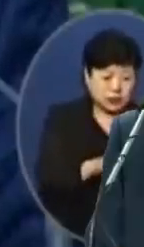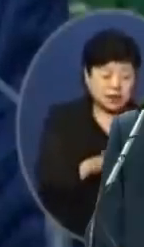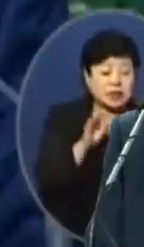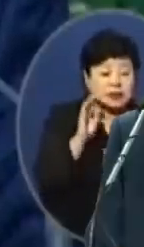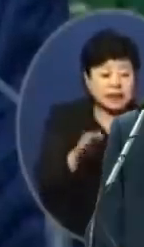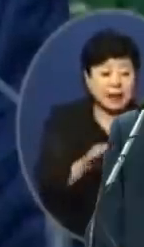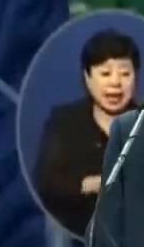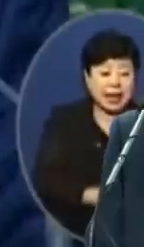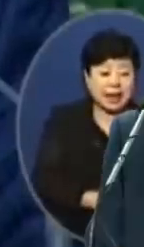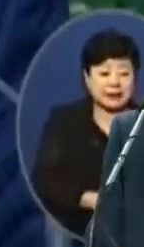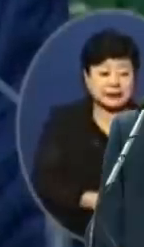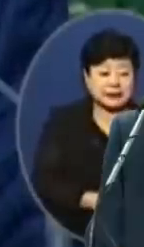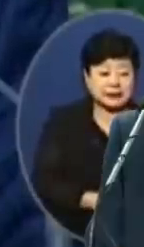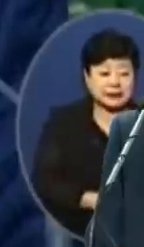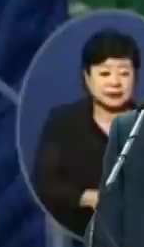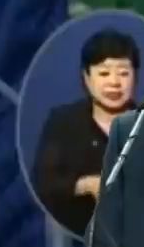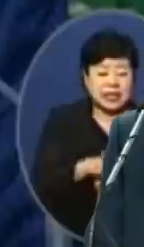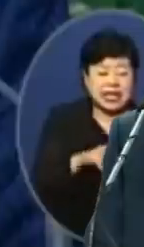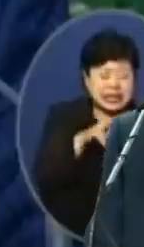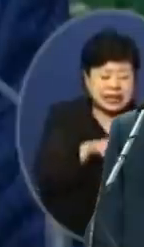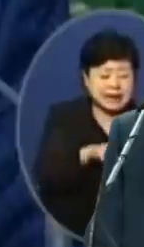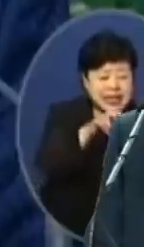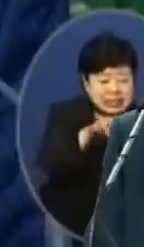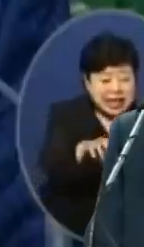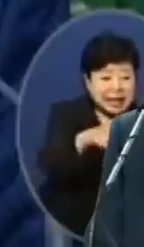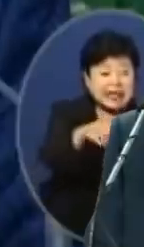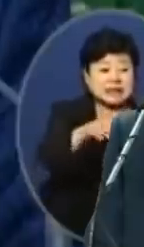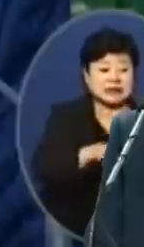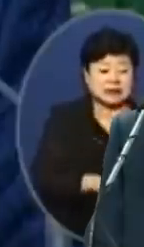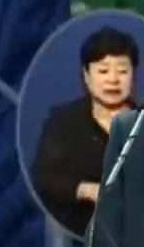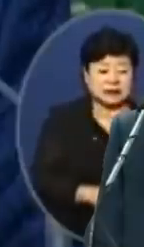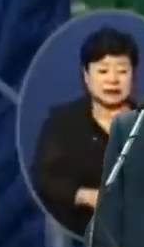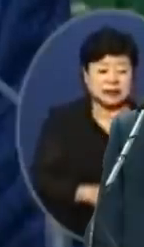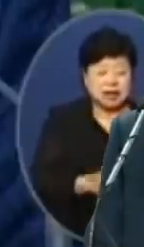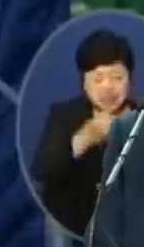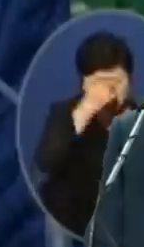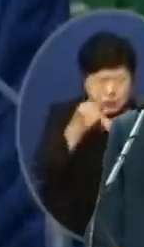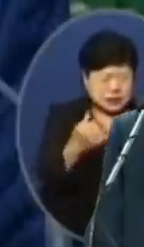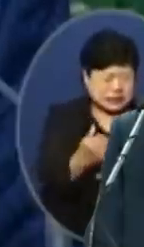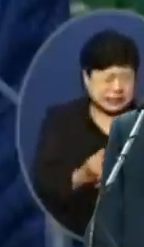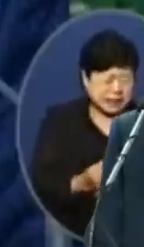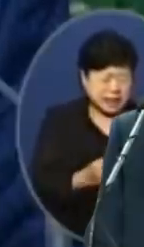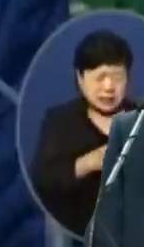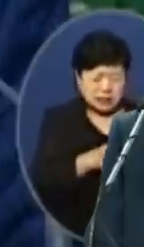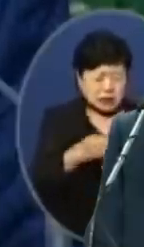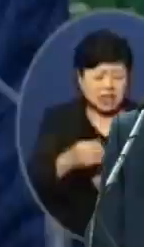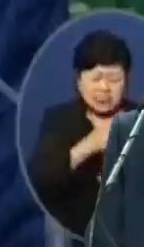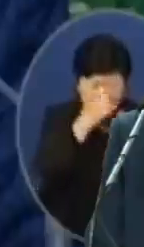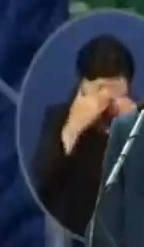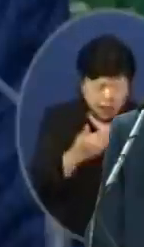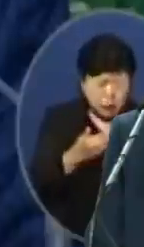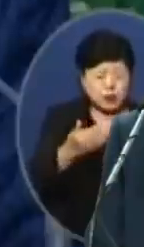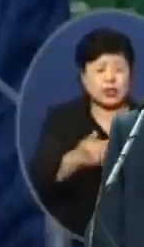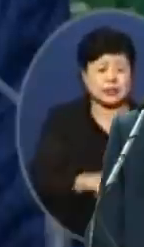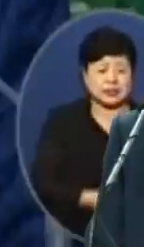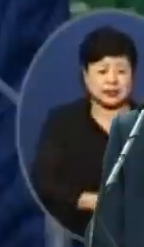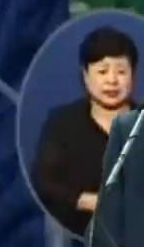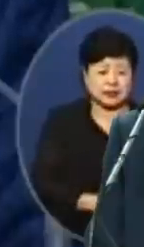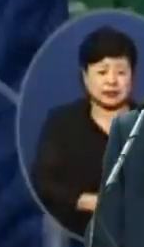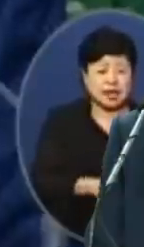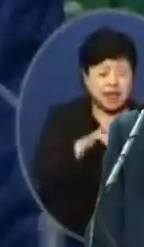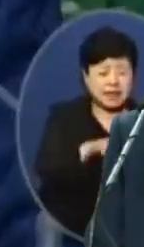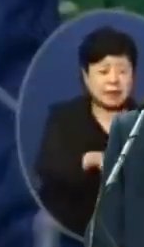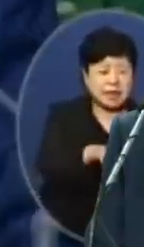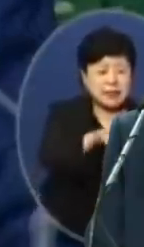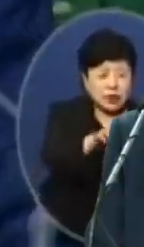다음에 다메섹에 가서 그곳에 기독교인들을 잡아서 끌고 와서 감옥에 갇히려고 생각하고